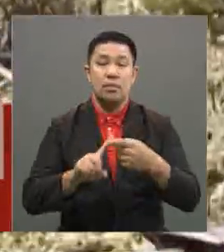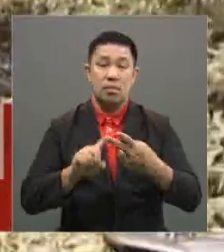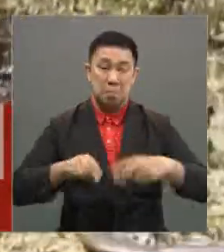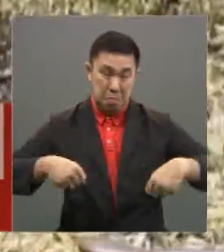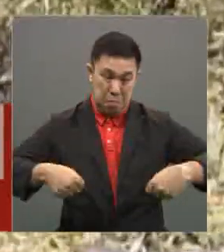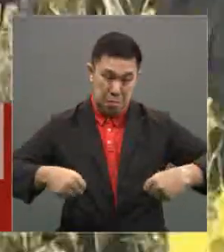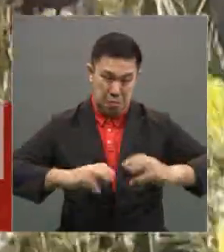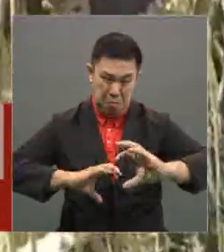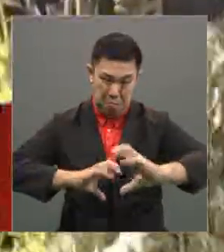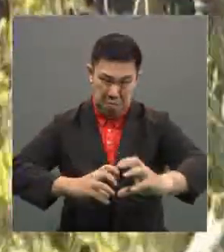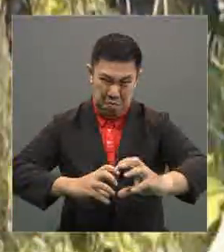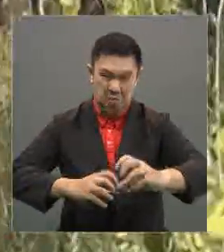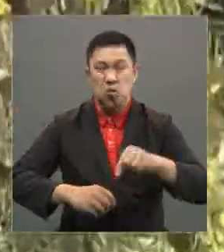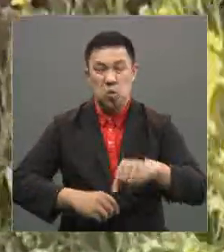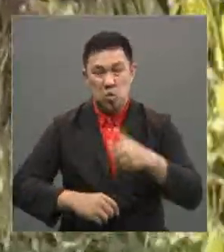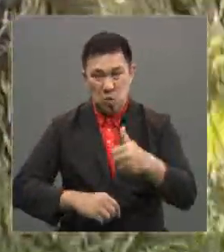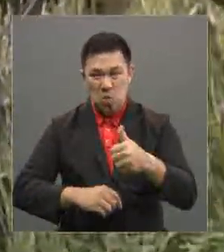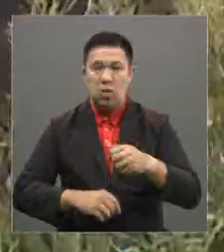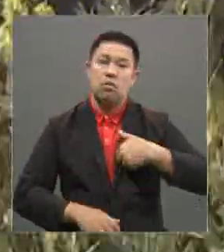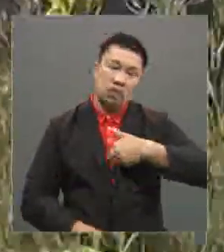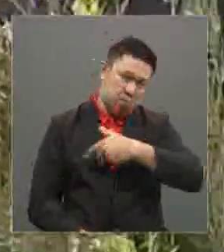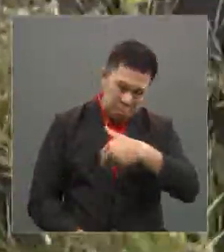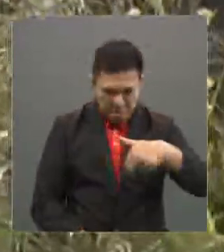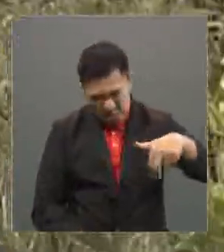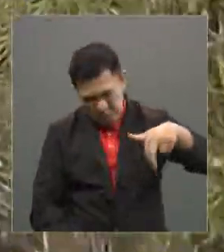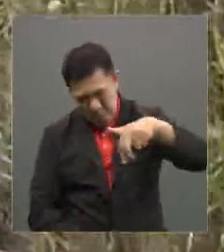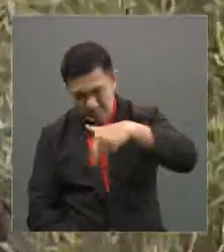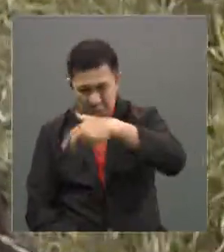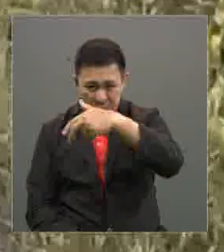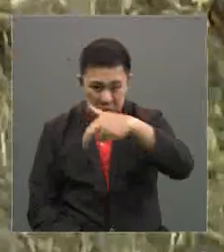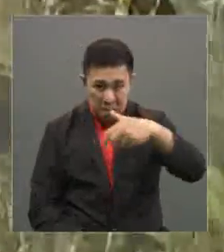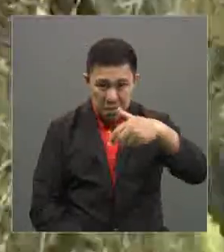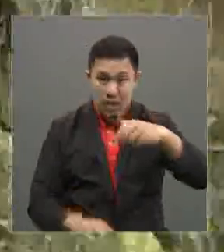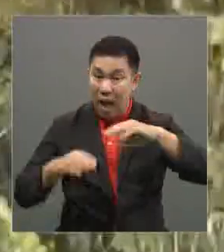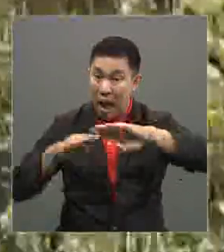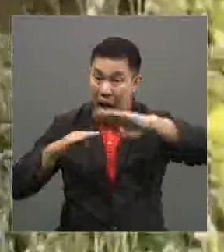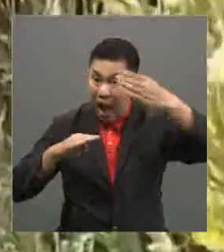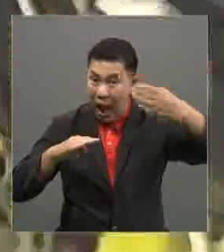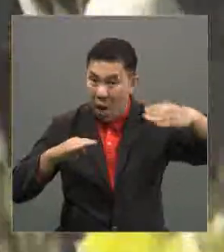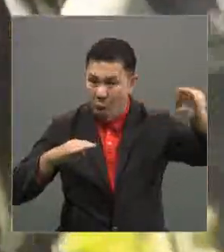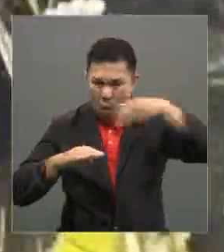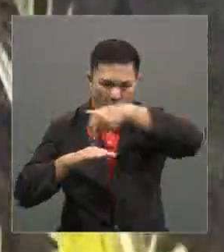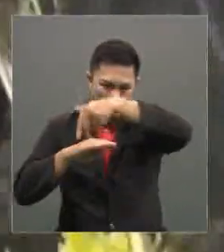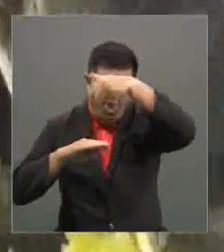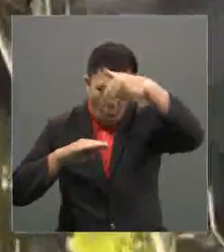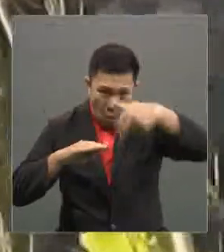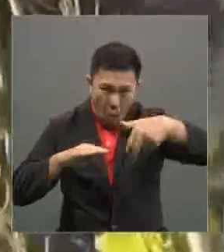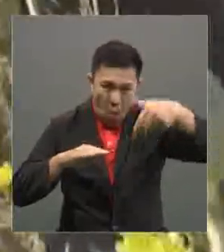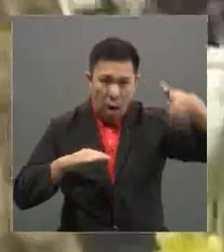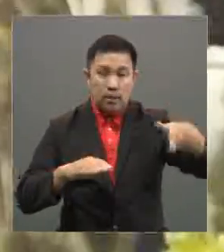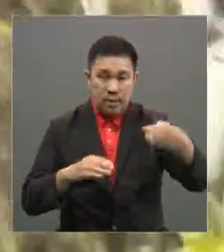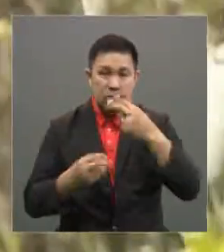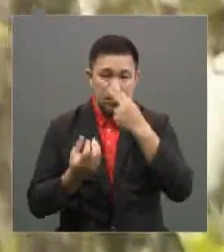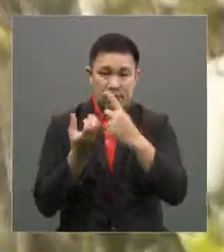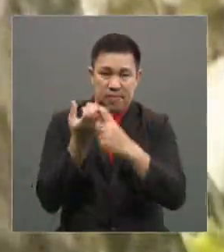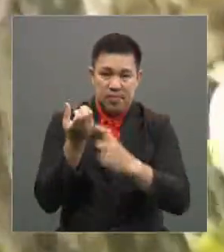จักรยานยนต์นะคะแล้วก็เดินทางลัดเลาะไปตามเส้นทางแนวสันเขาด้วยครับเี่ออกไปหมดแล้วดูสินี่